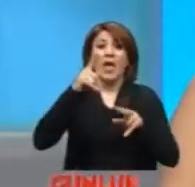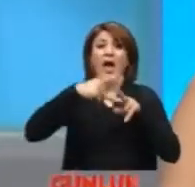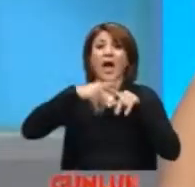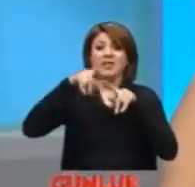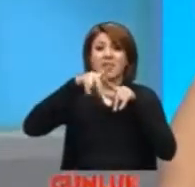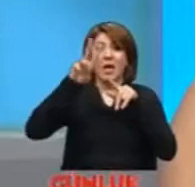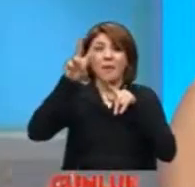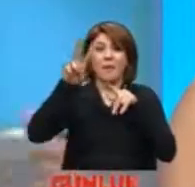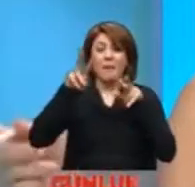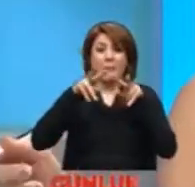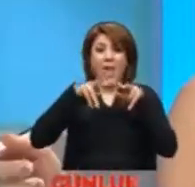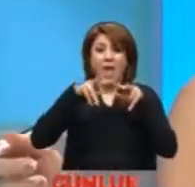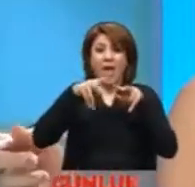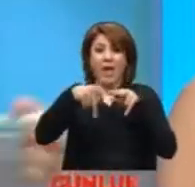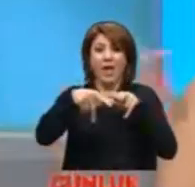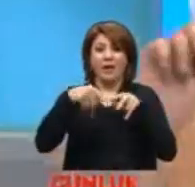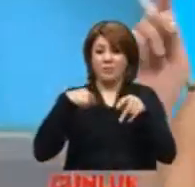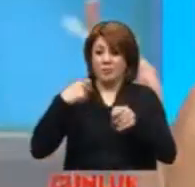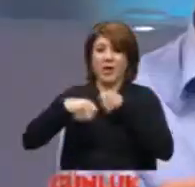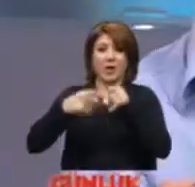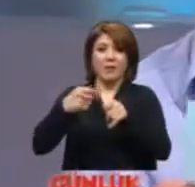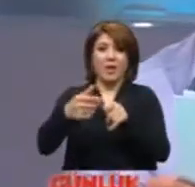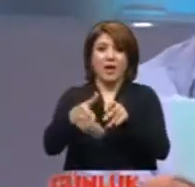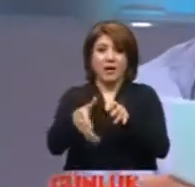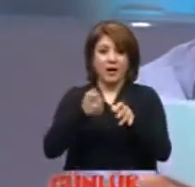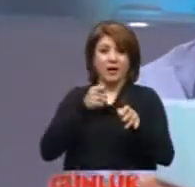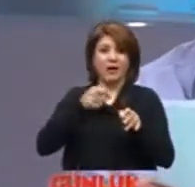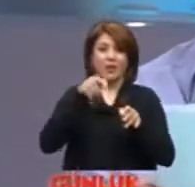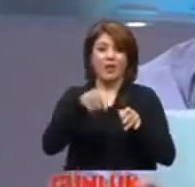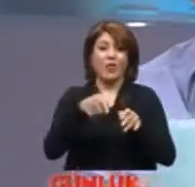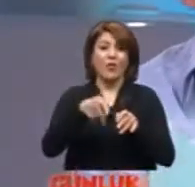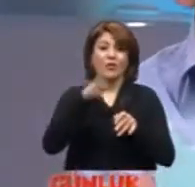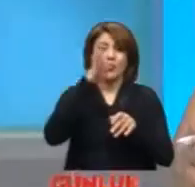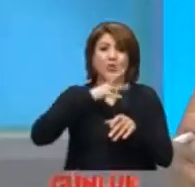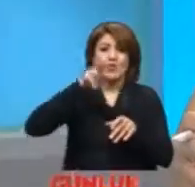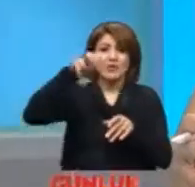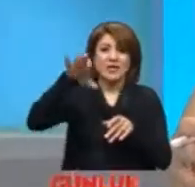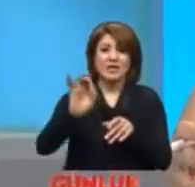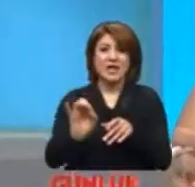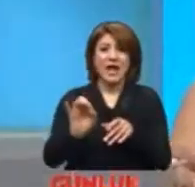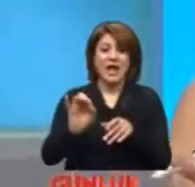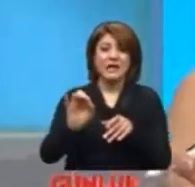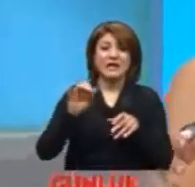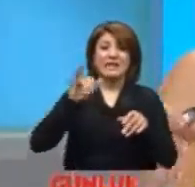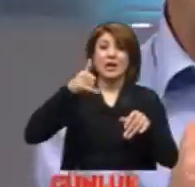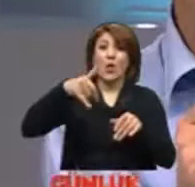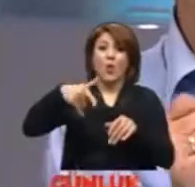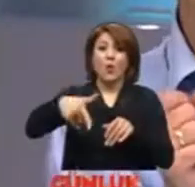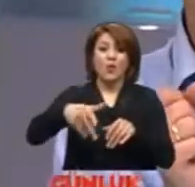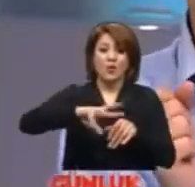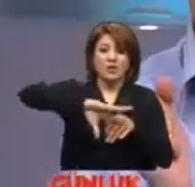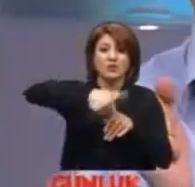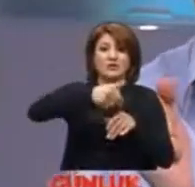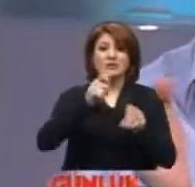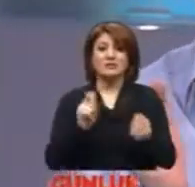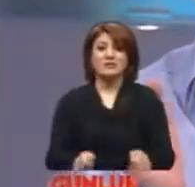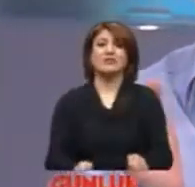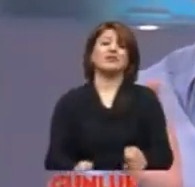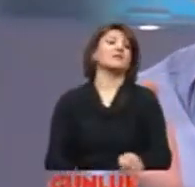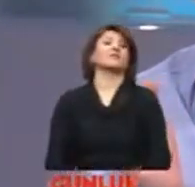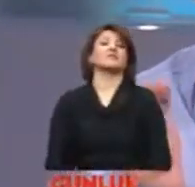bu seni çok şaşırtacak ATM'nin diye bekliyordum 400, aslında. Genelde ATM'ler 480 kiloluk mu oluyor? Niye özellikle onu vurguluyoruz? Brüt'ü 460 için para koyunca